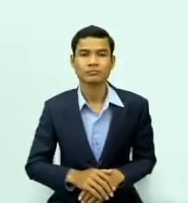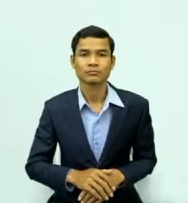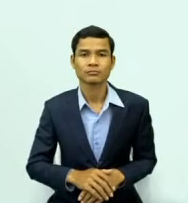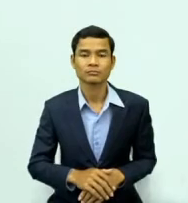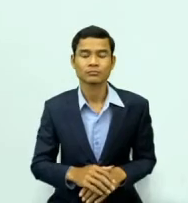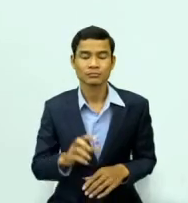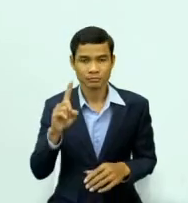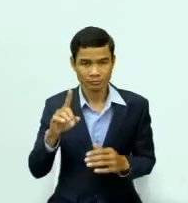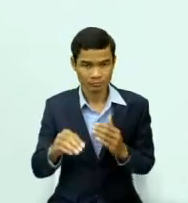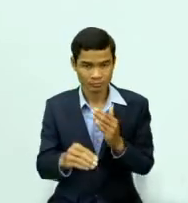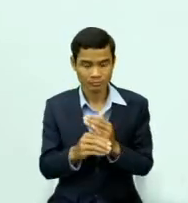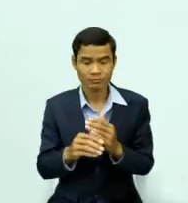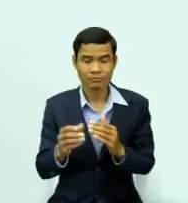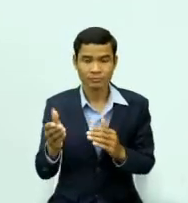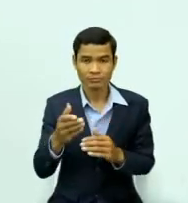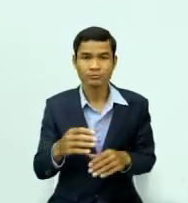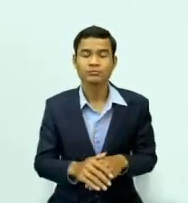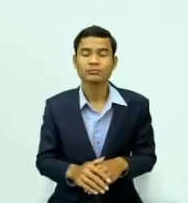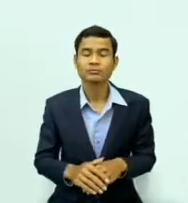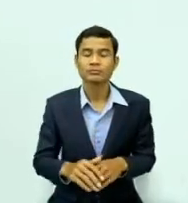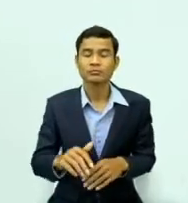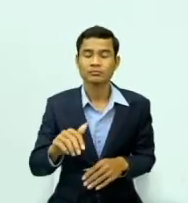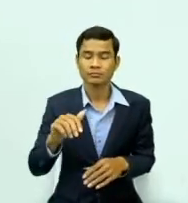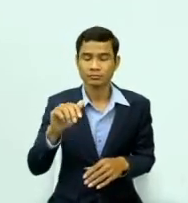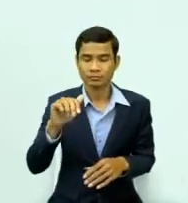Tập mũi tiết nha con ná. Nhảy.